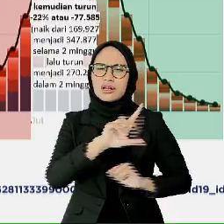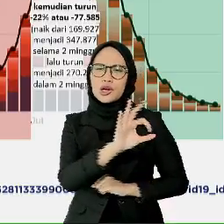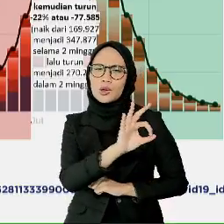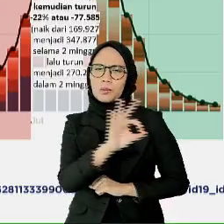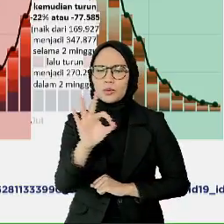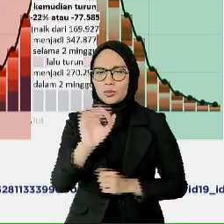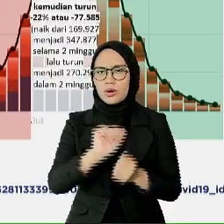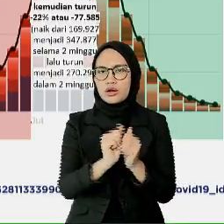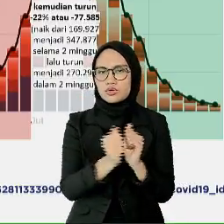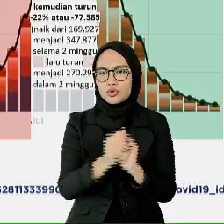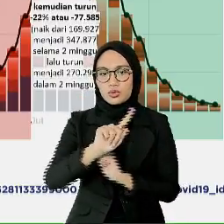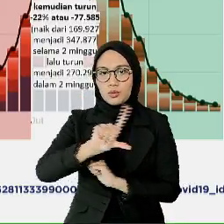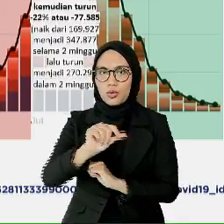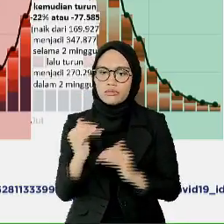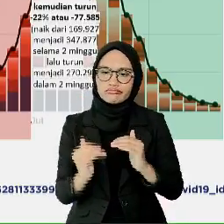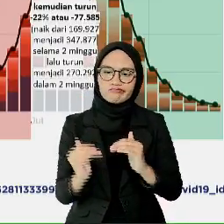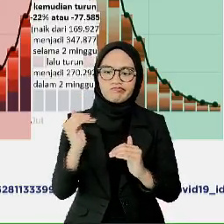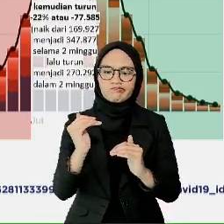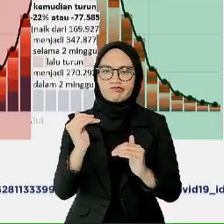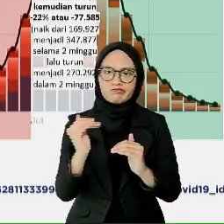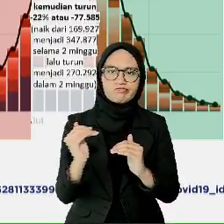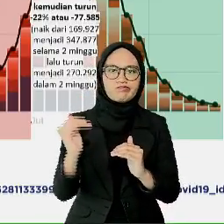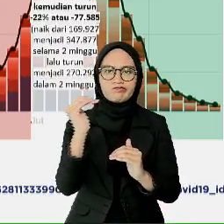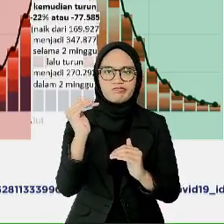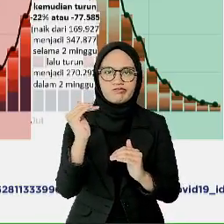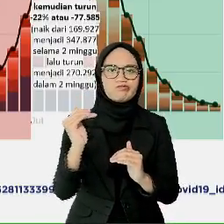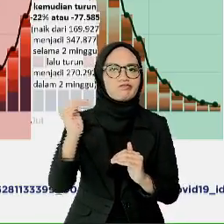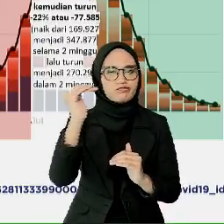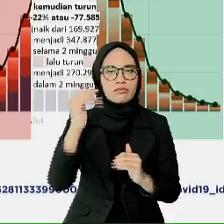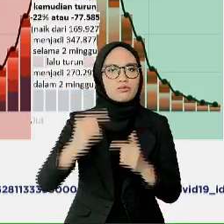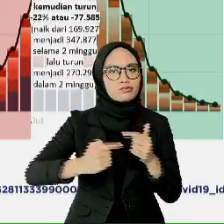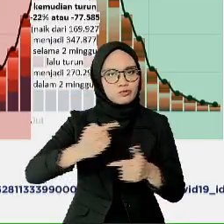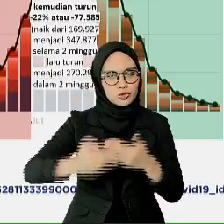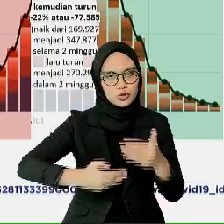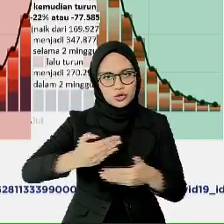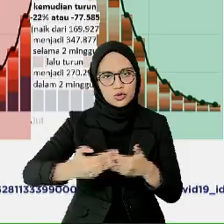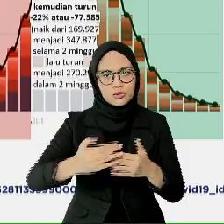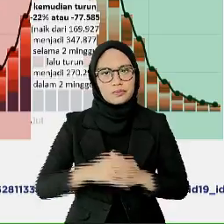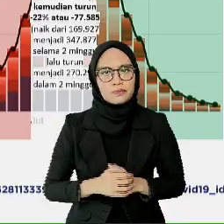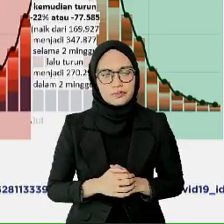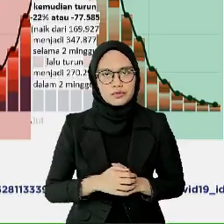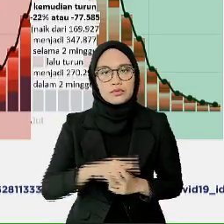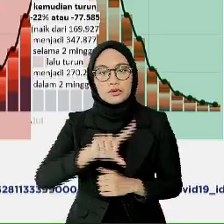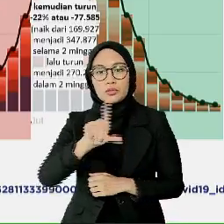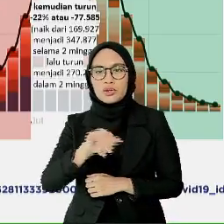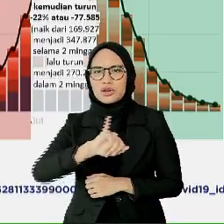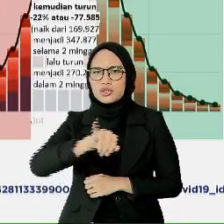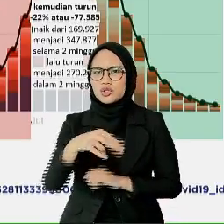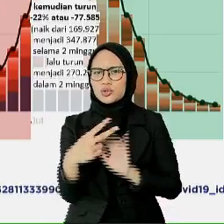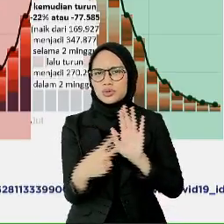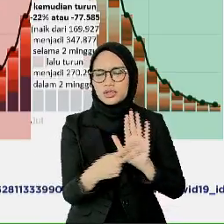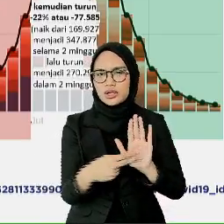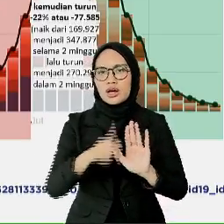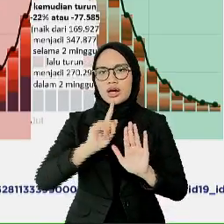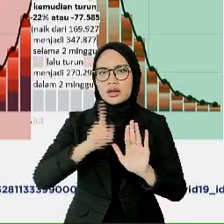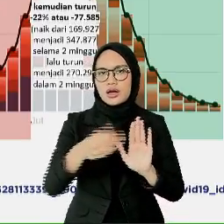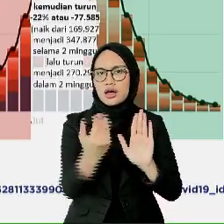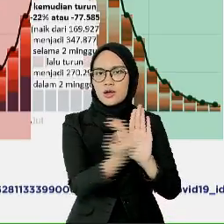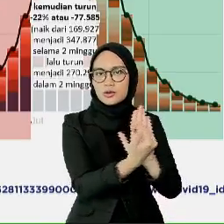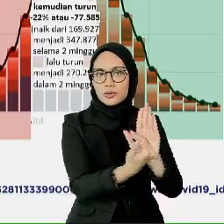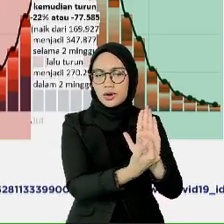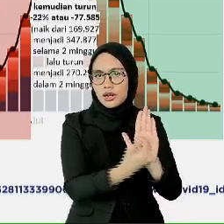per bulan. Selanjutnya, memasuki bulan Juni, pemerintah mencoba melakukan relaksasi dengan